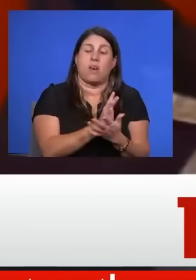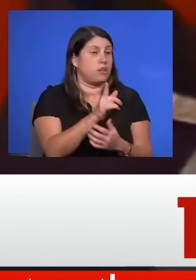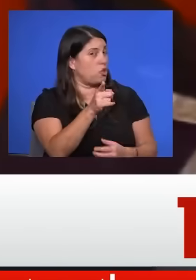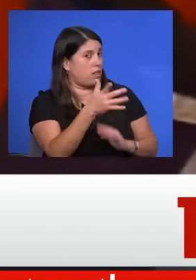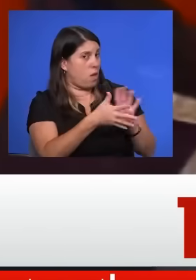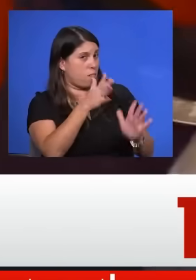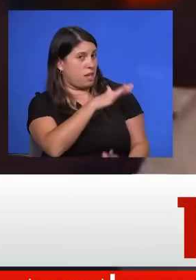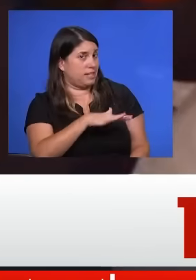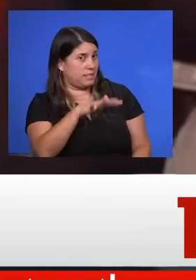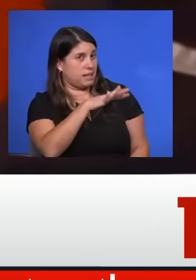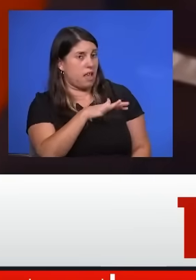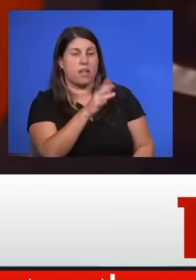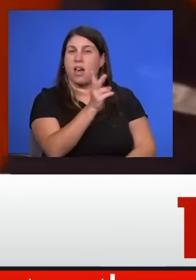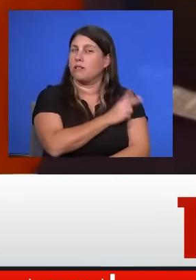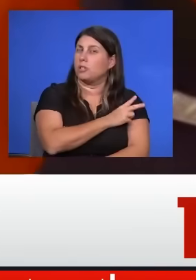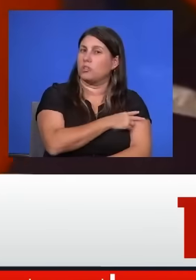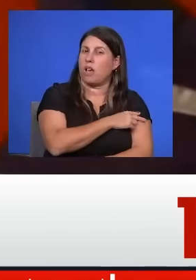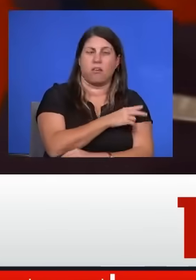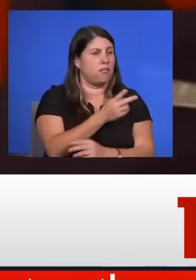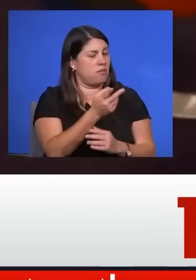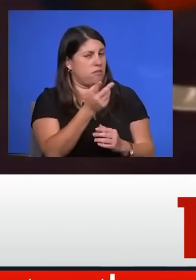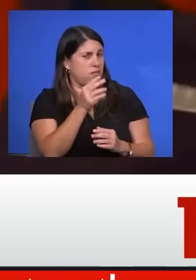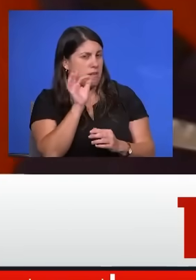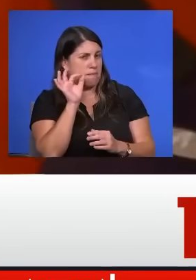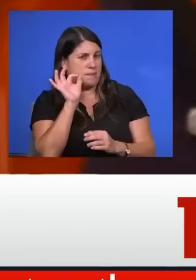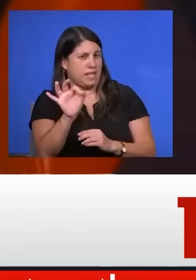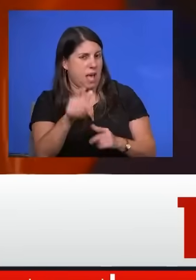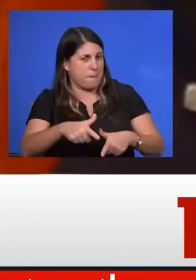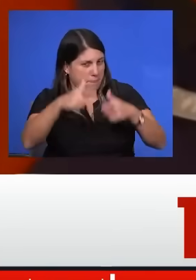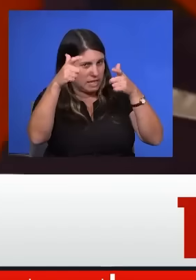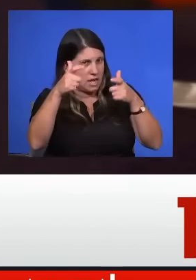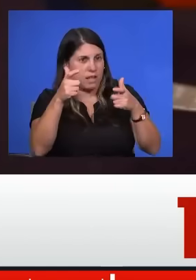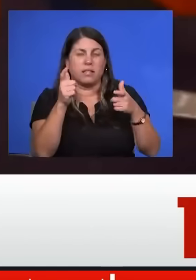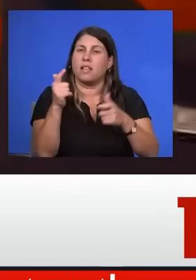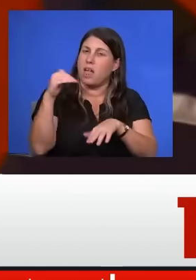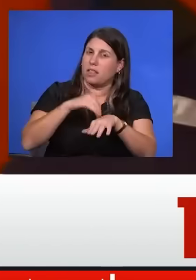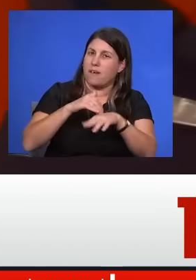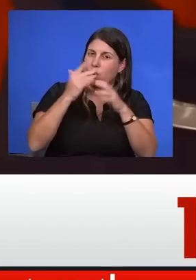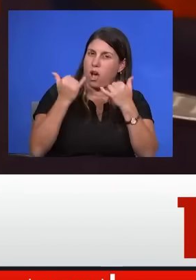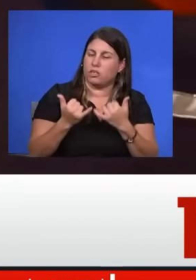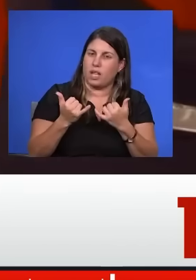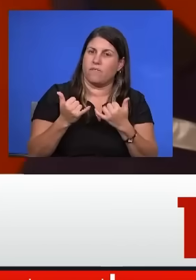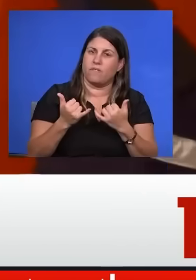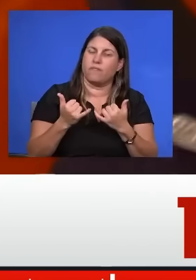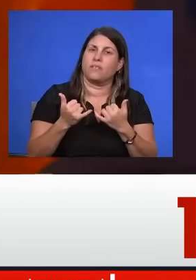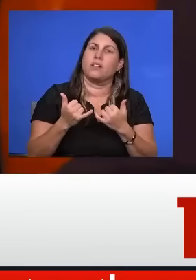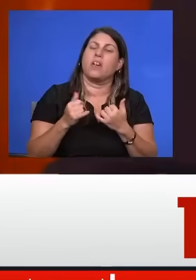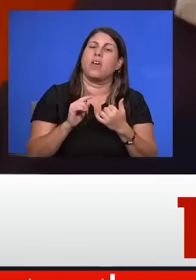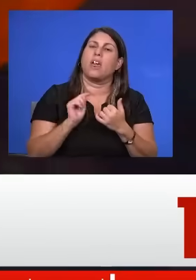אנחנו מדברים על בניין, אנחנו מדברים על פגיעה בבניין. תראי, הדיווח כרגע הוא על נפל על